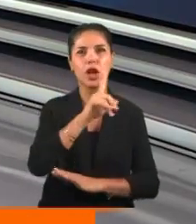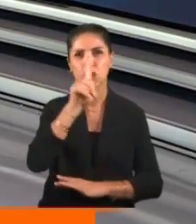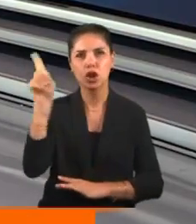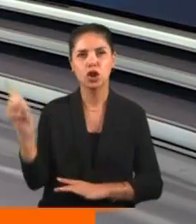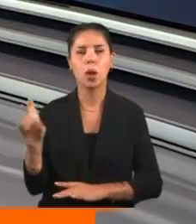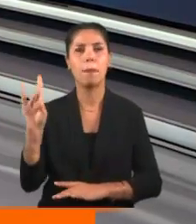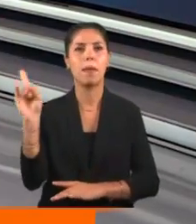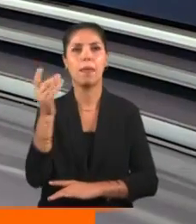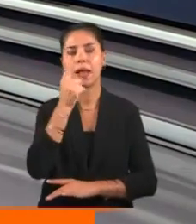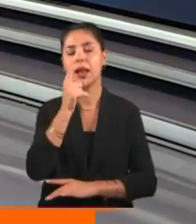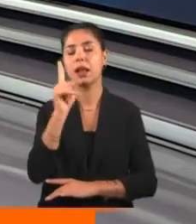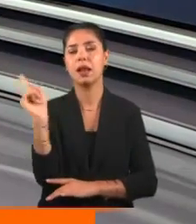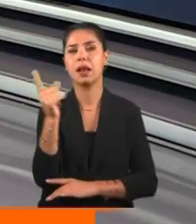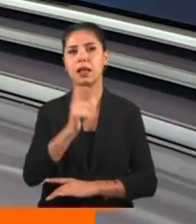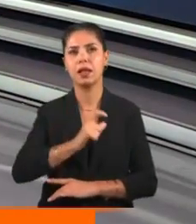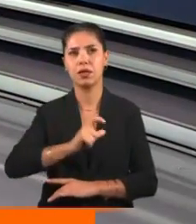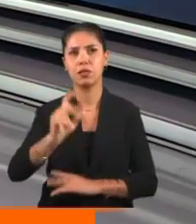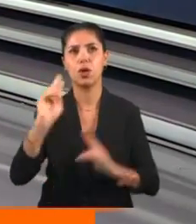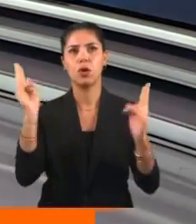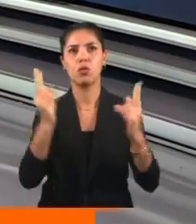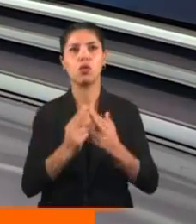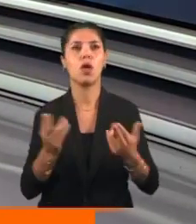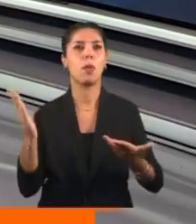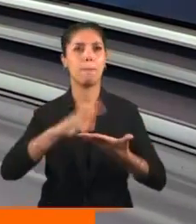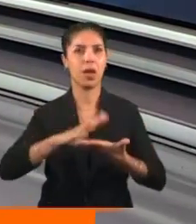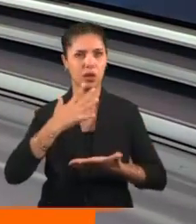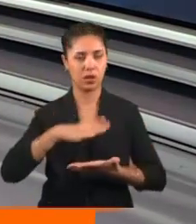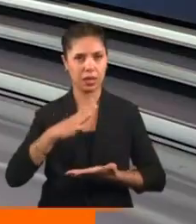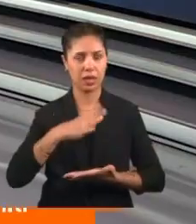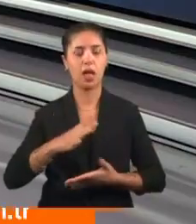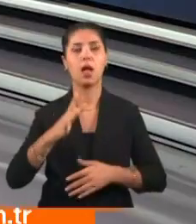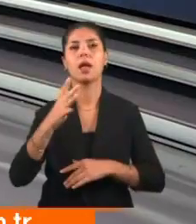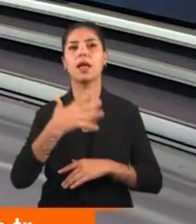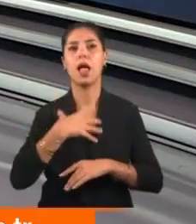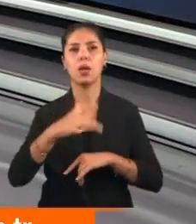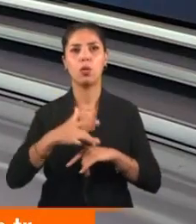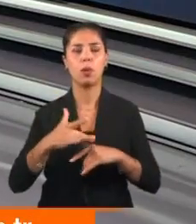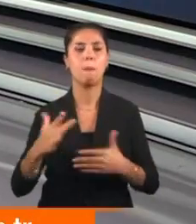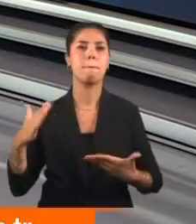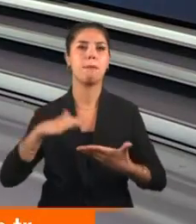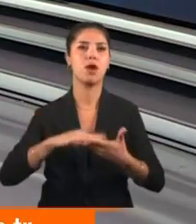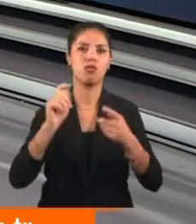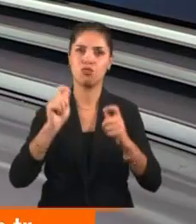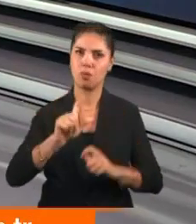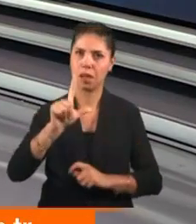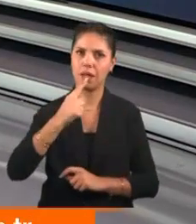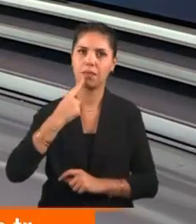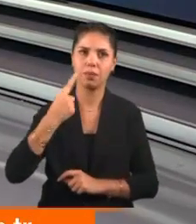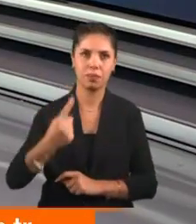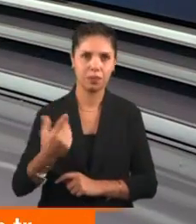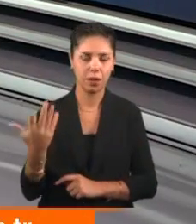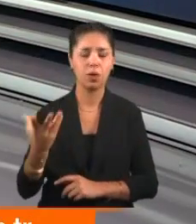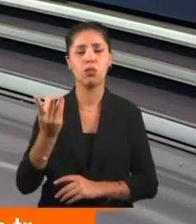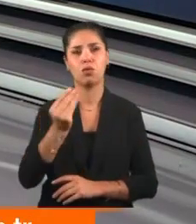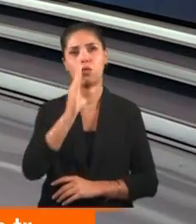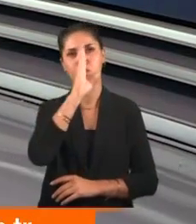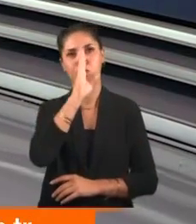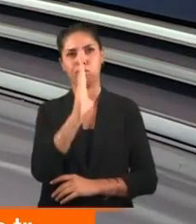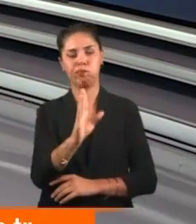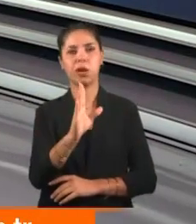şu yanıtı verdi. Dünyada barışı isterken kendi ülkemizde barışı sağlamak lazım. Çarpıcı bir mesaj, çok da net